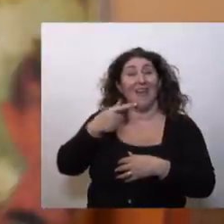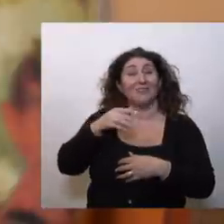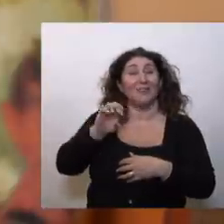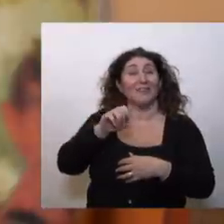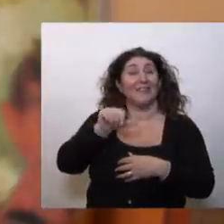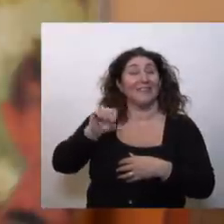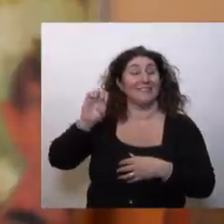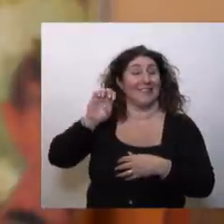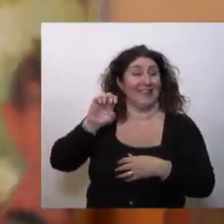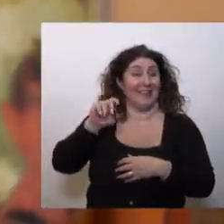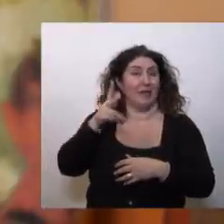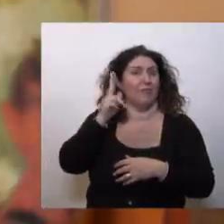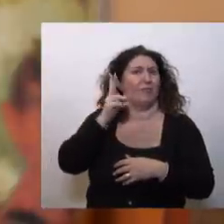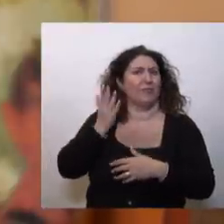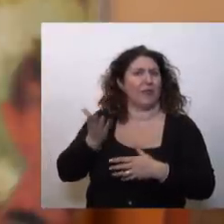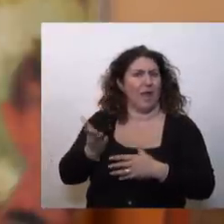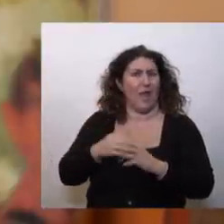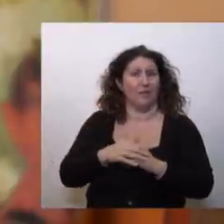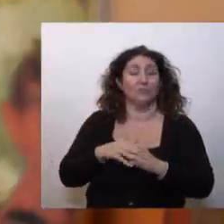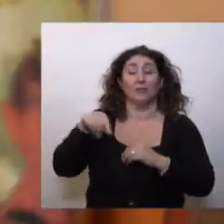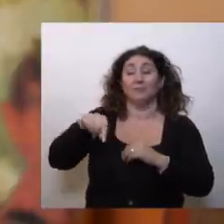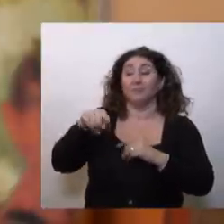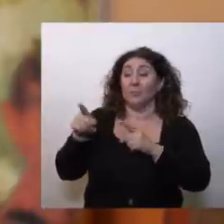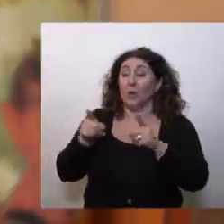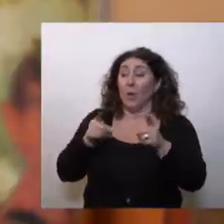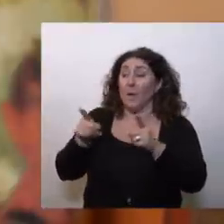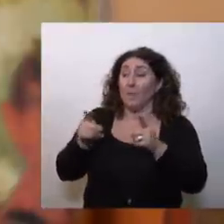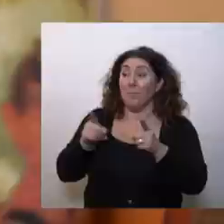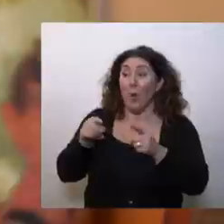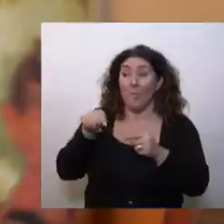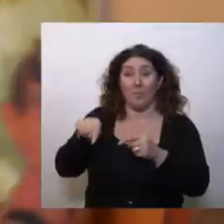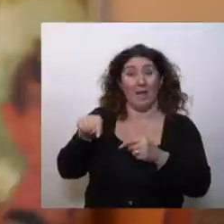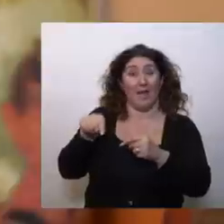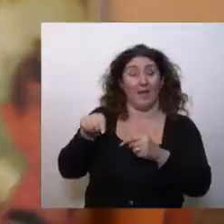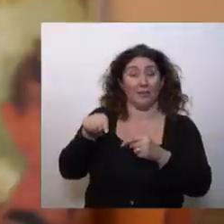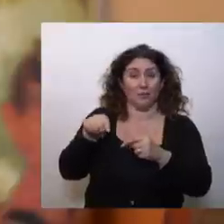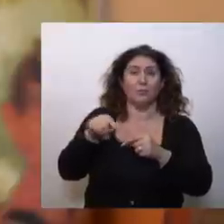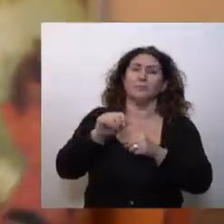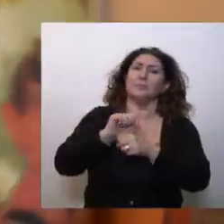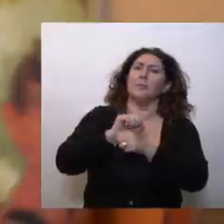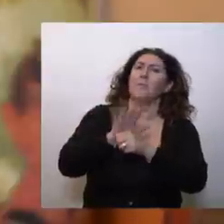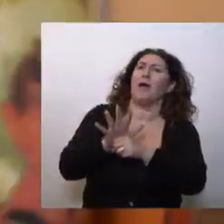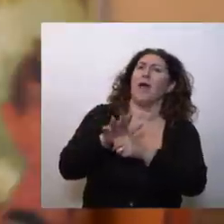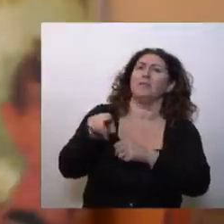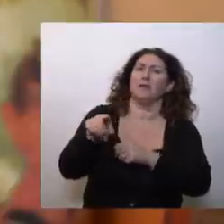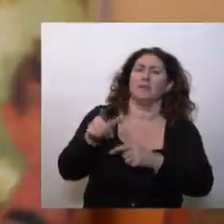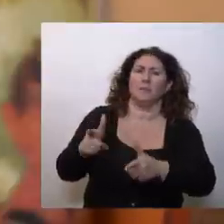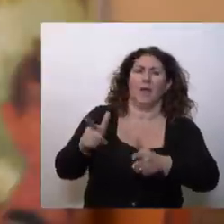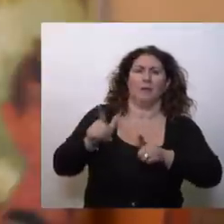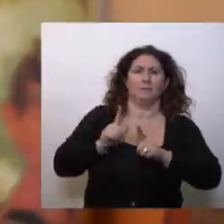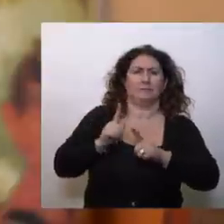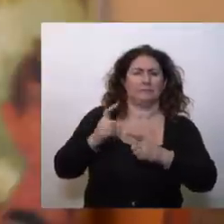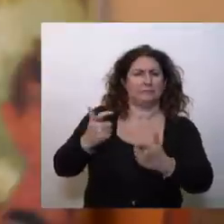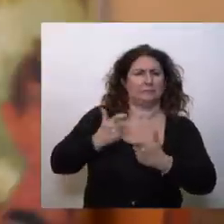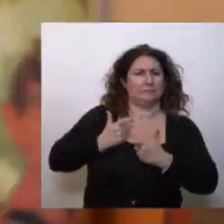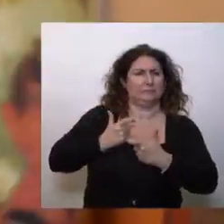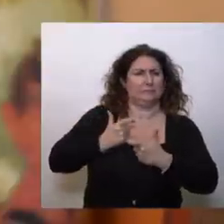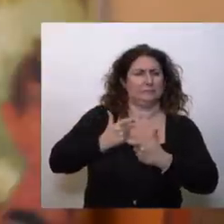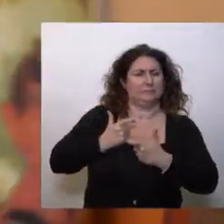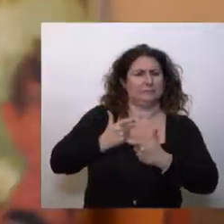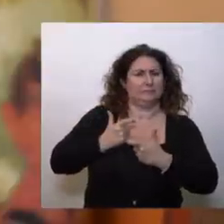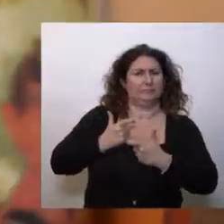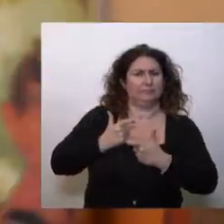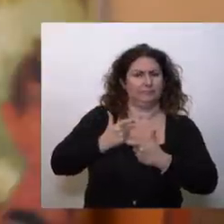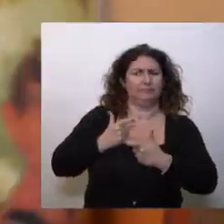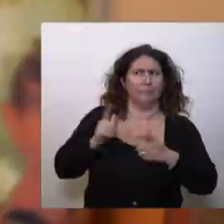Francia. In un momento in cui la pandemia ci costringe a tante restrizioni, è